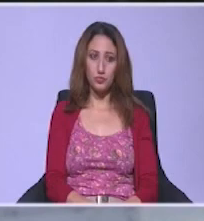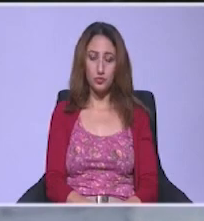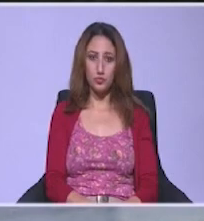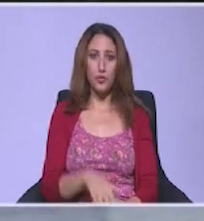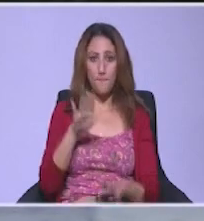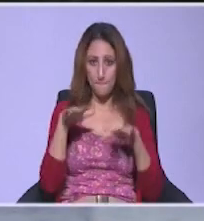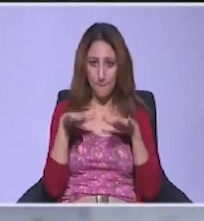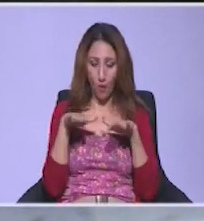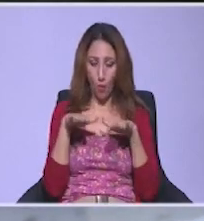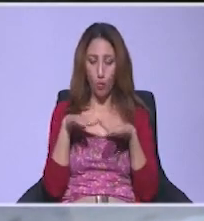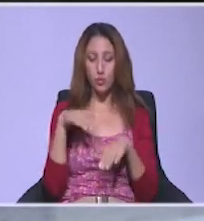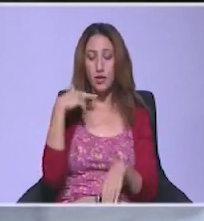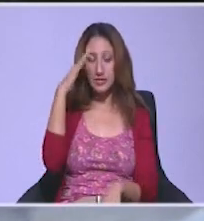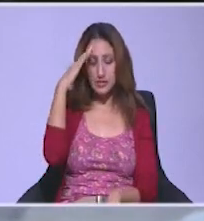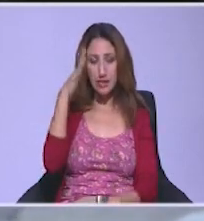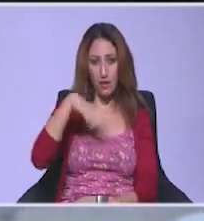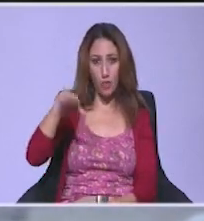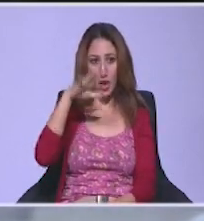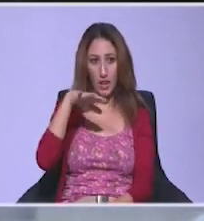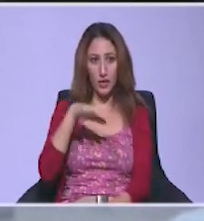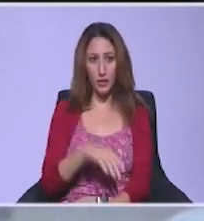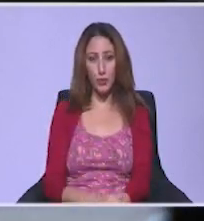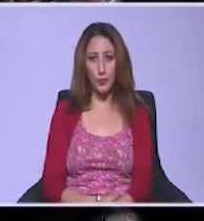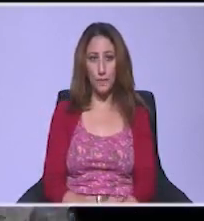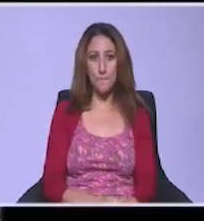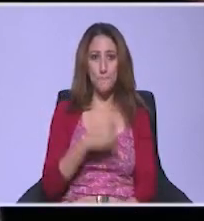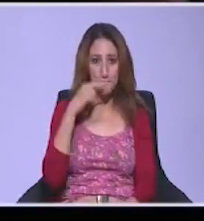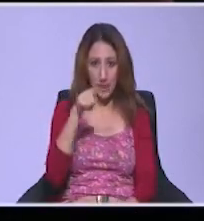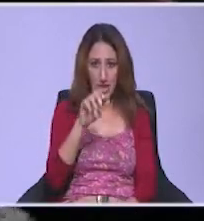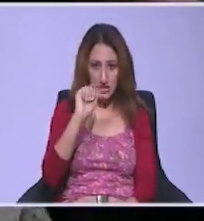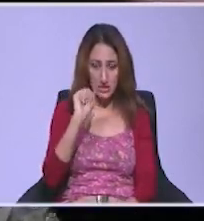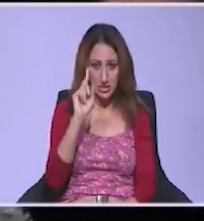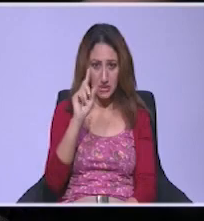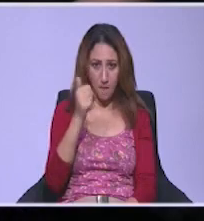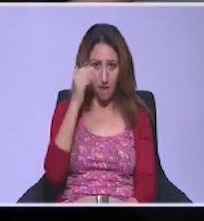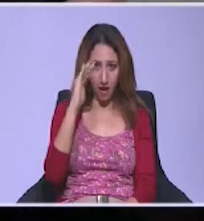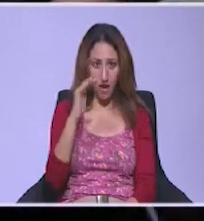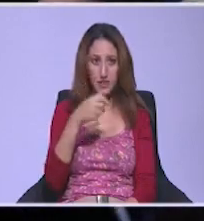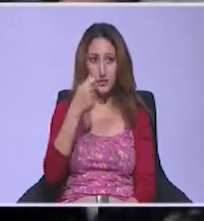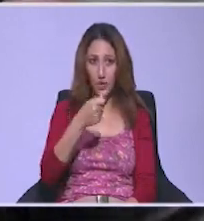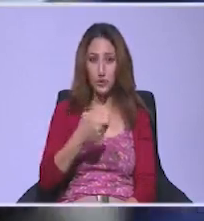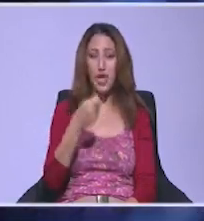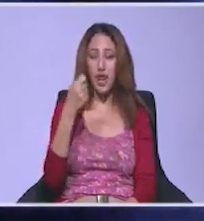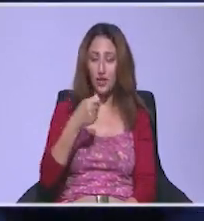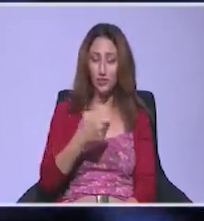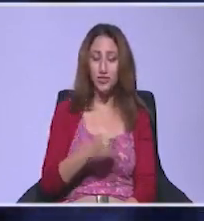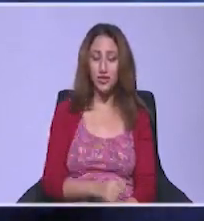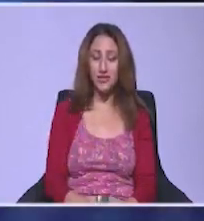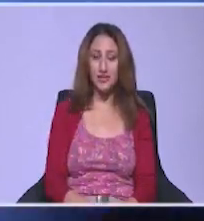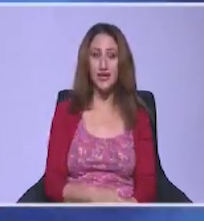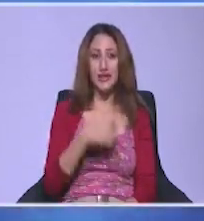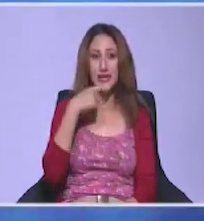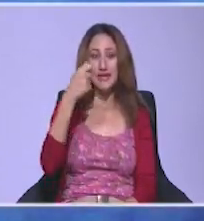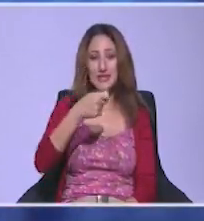موجودة؟ السلام عليكم. ست صباح؟ أمر معقولة. أهلا وسهلا يا دكتور. ازيك؟ ازيك